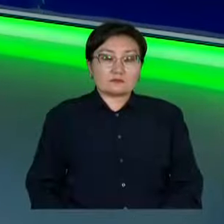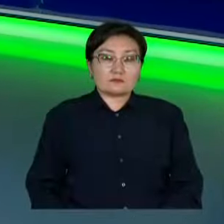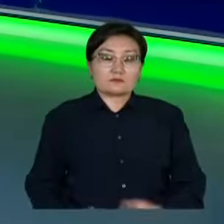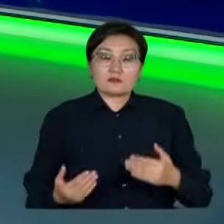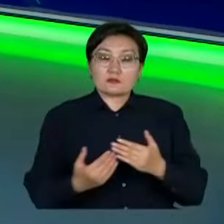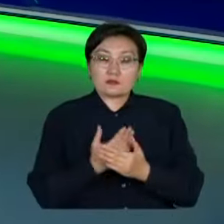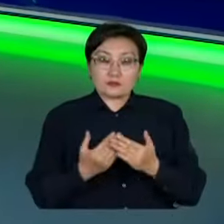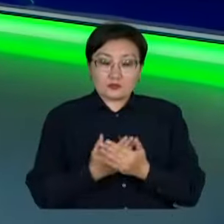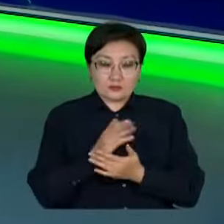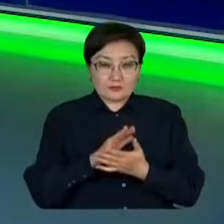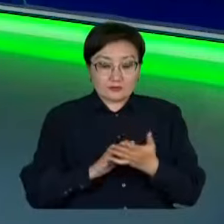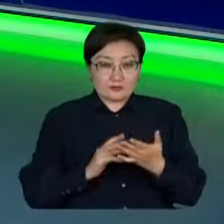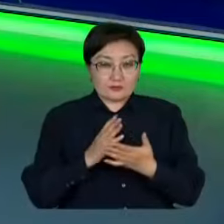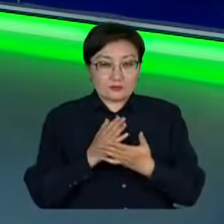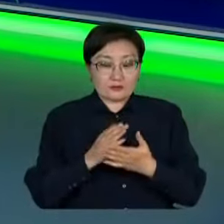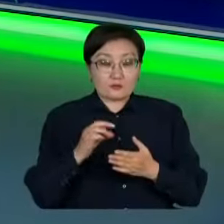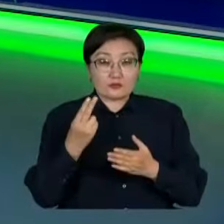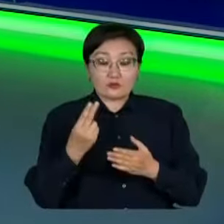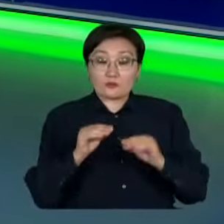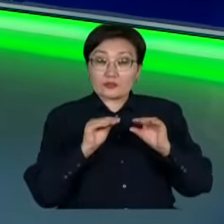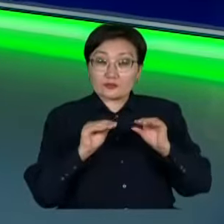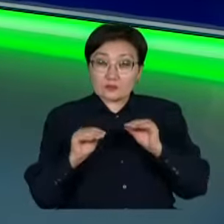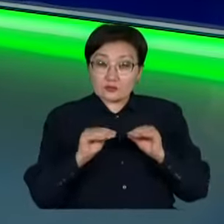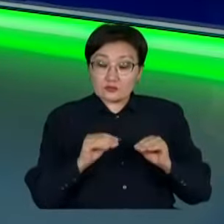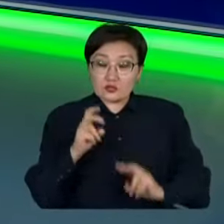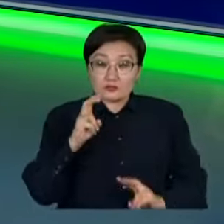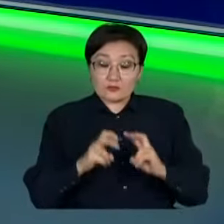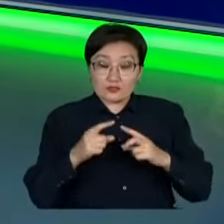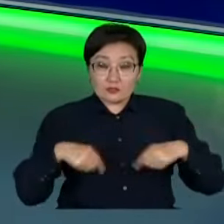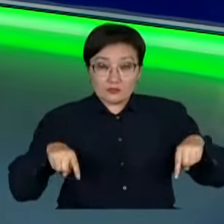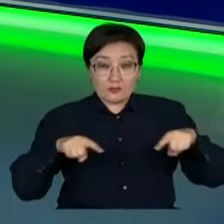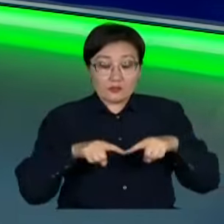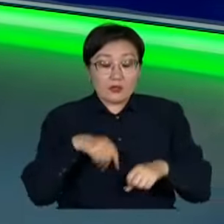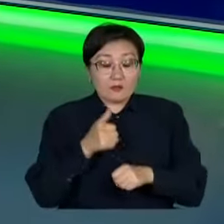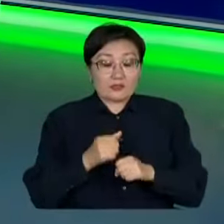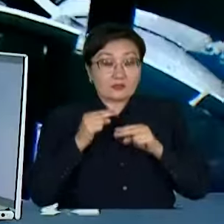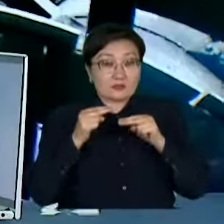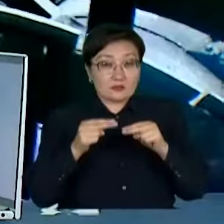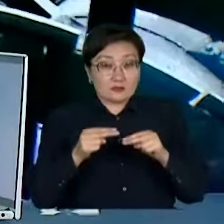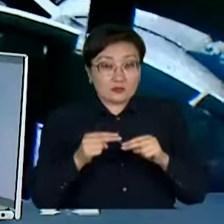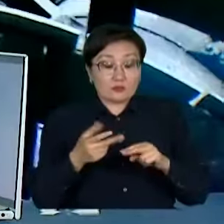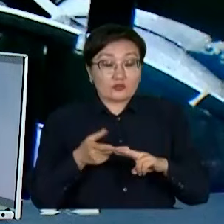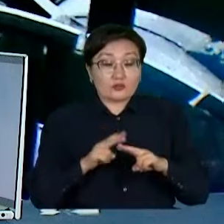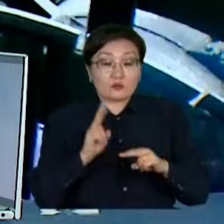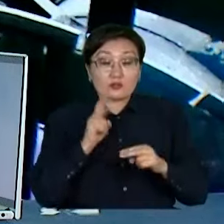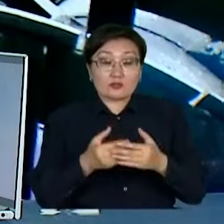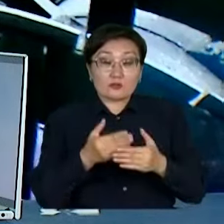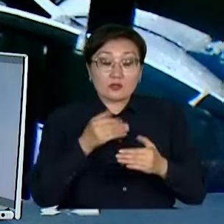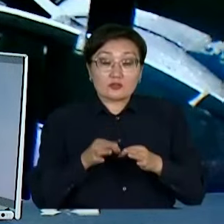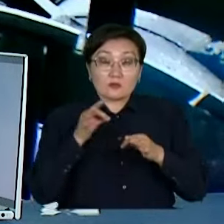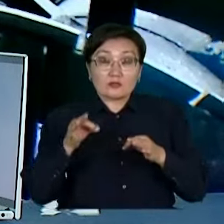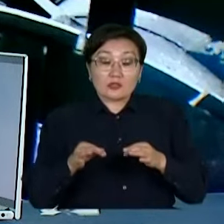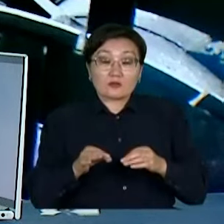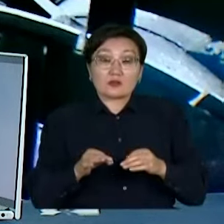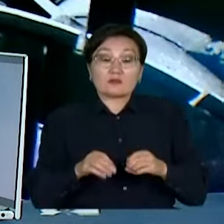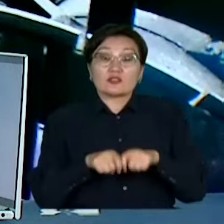Тікелей эфирде жаңалықтар. Әлеуметтік инфрақұрылым мен өндіріс өнеркәсібі басты назарда. Осыдан 2 жыл бұрын облыс болып